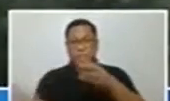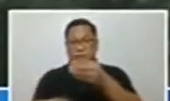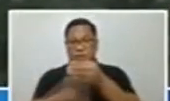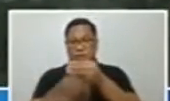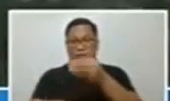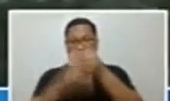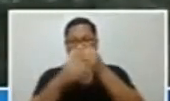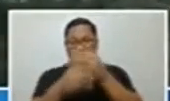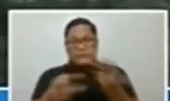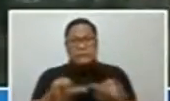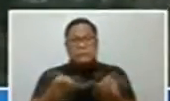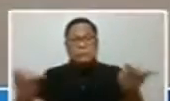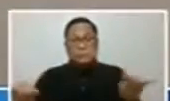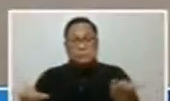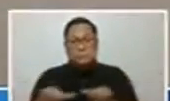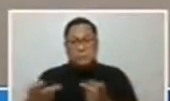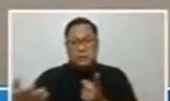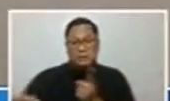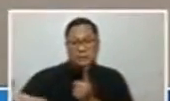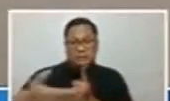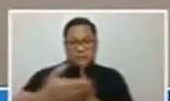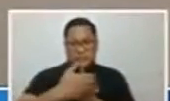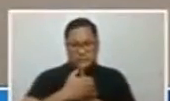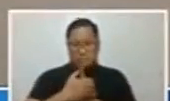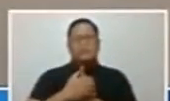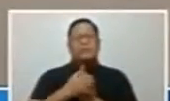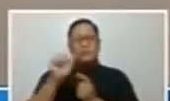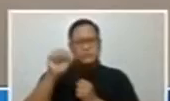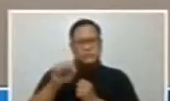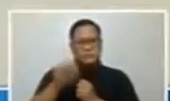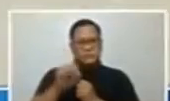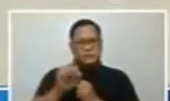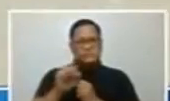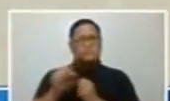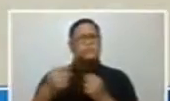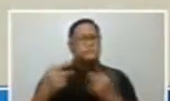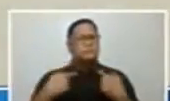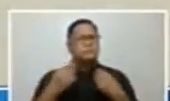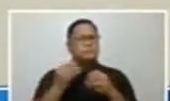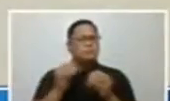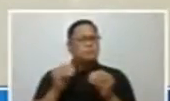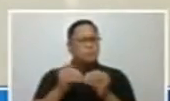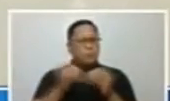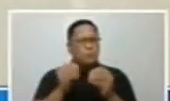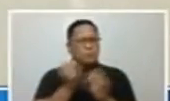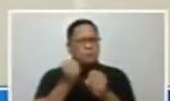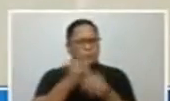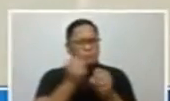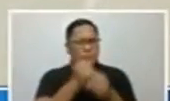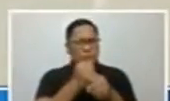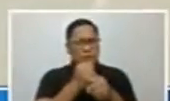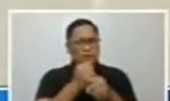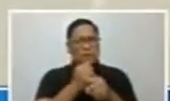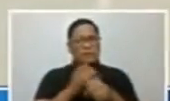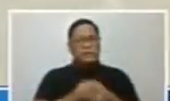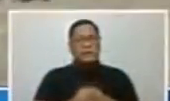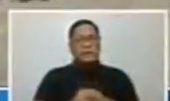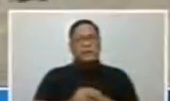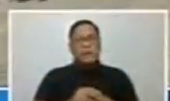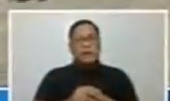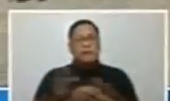sa ating mga isolation facilities kasi hindi nababiolate ang quarantine protocols at doon din nagsisimula